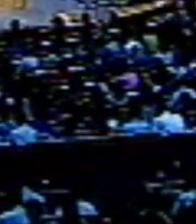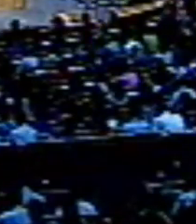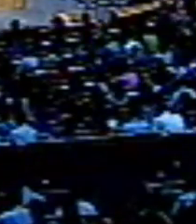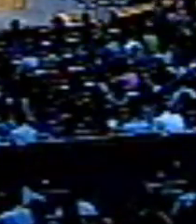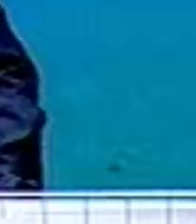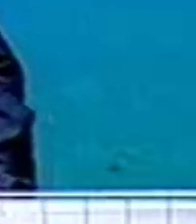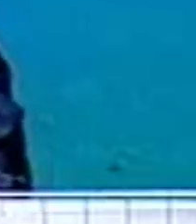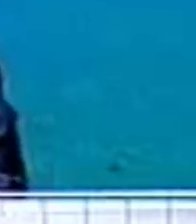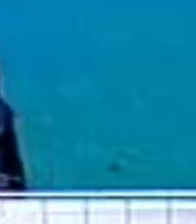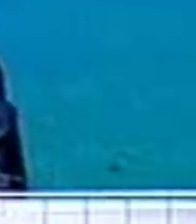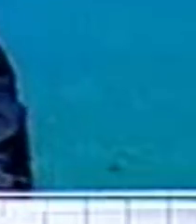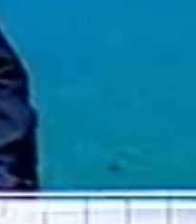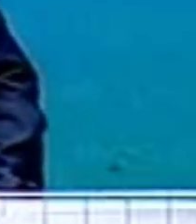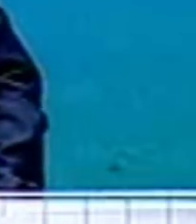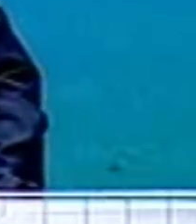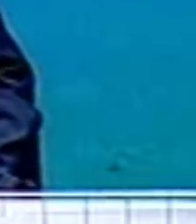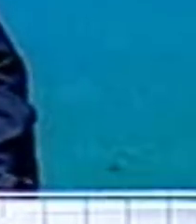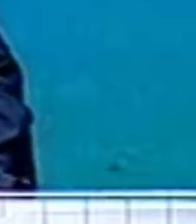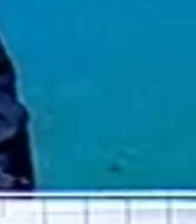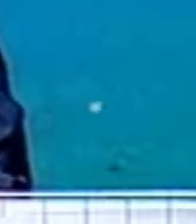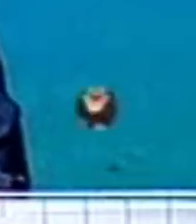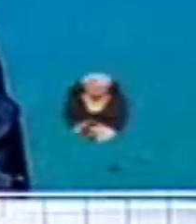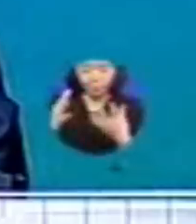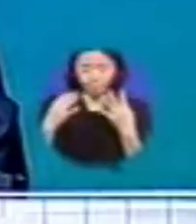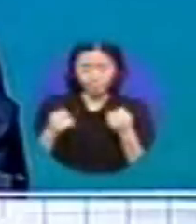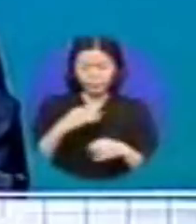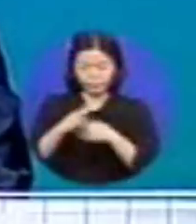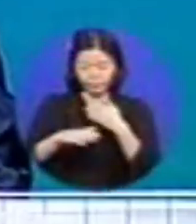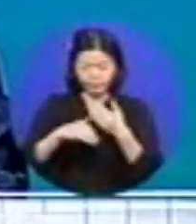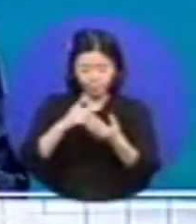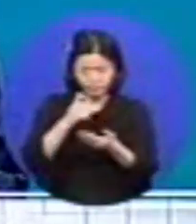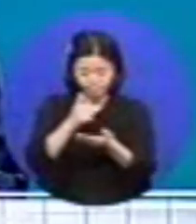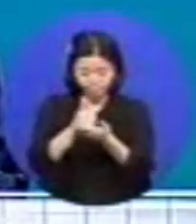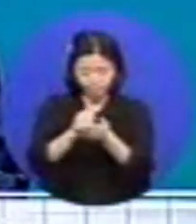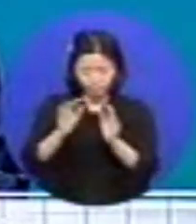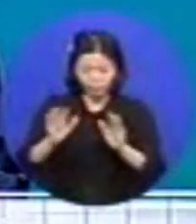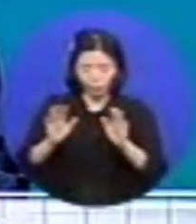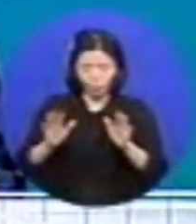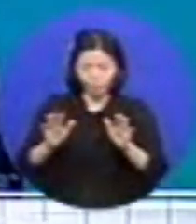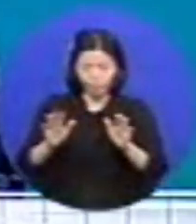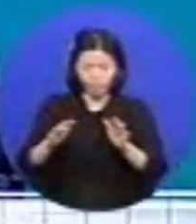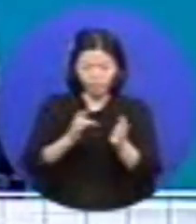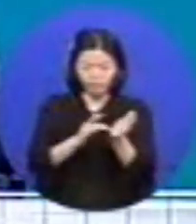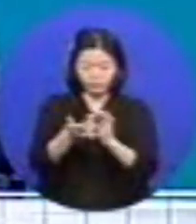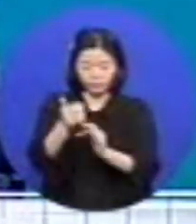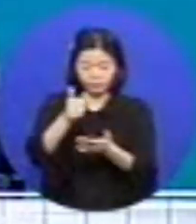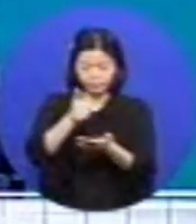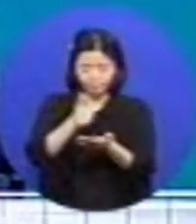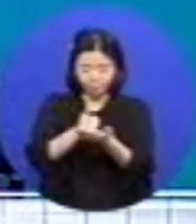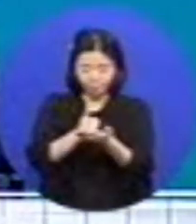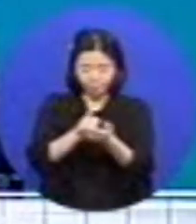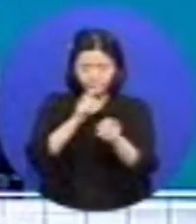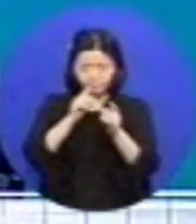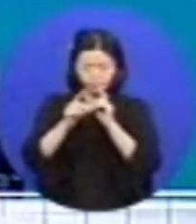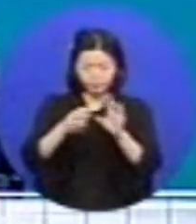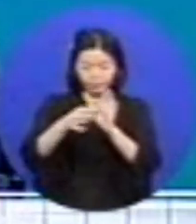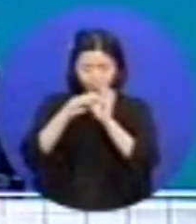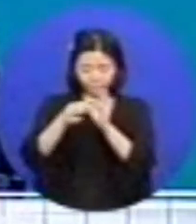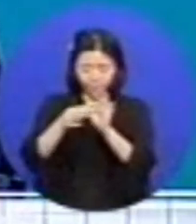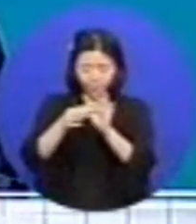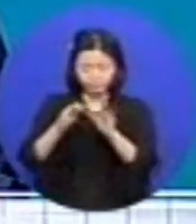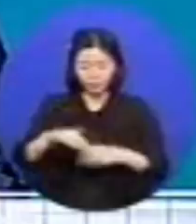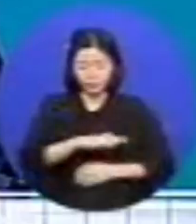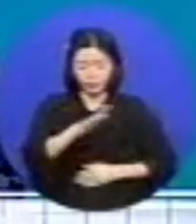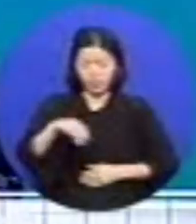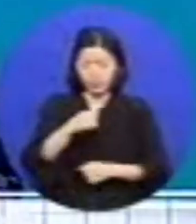믿습니다. 은혜와 사랑이 많으신 아버지 하나님, 오늘 예수님께서 말씀을 통해서